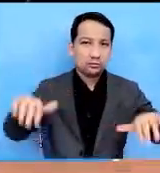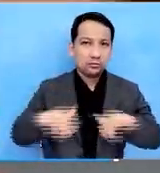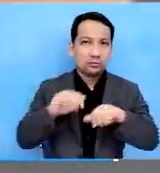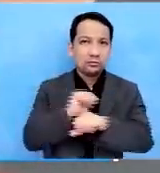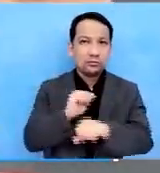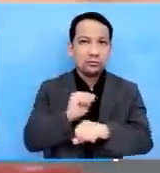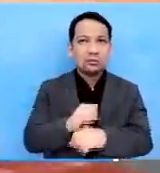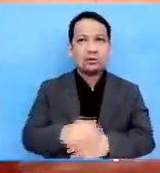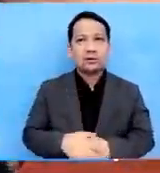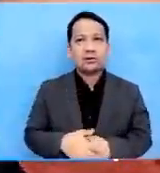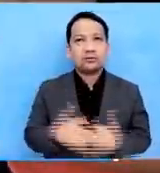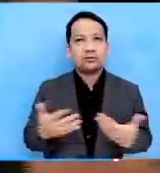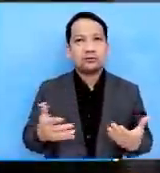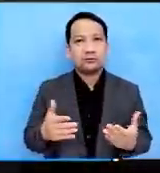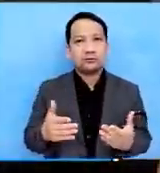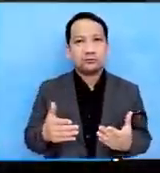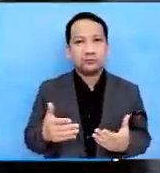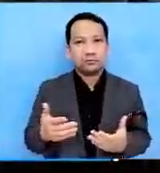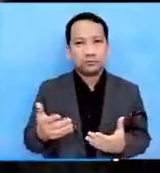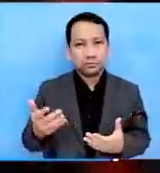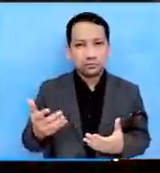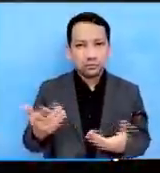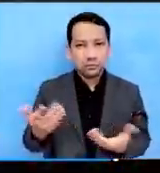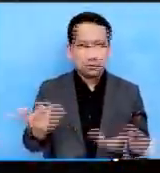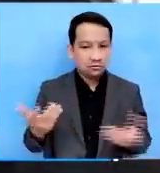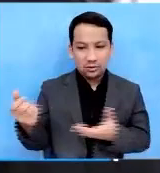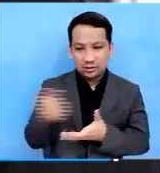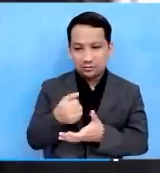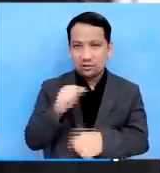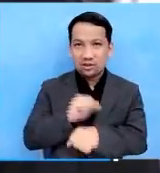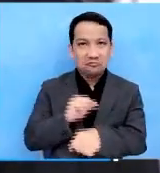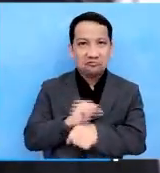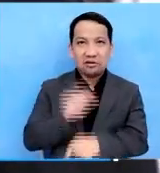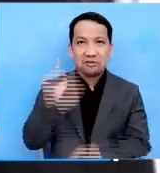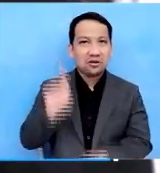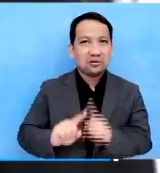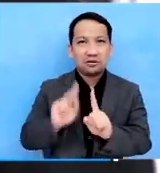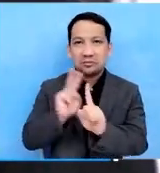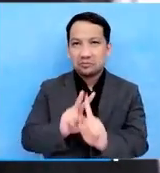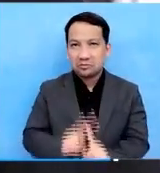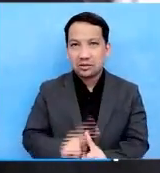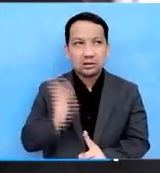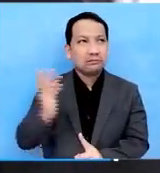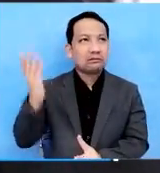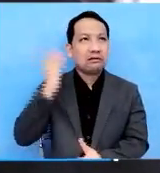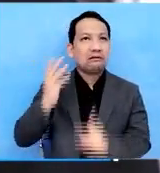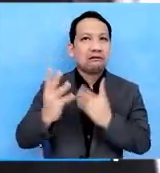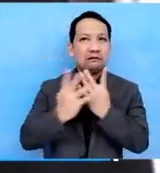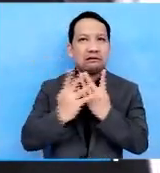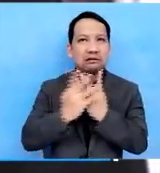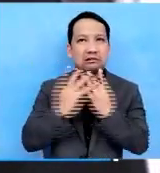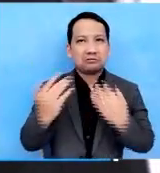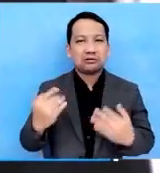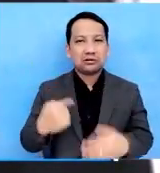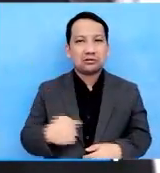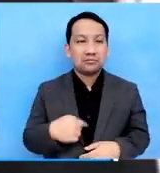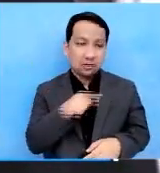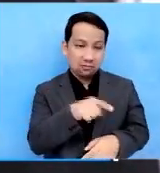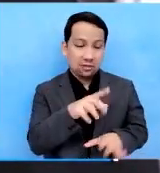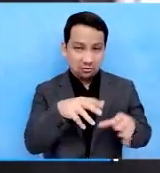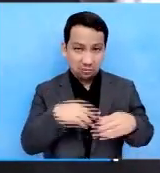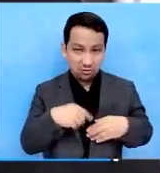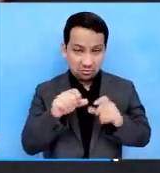ng ano, wala pa kasi maayos na makuha ang trabaho dahil gawa ng dati na po nakulong. Pero minado po kayo na